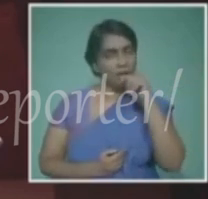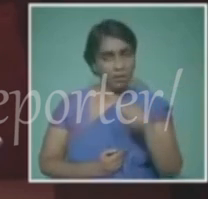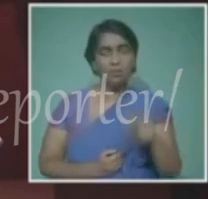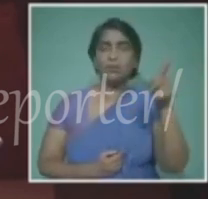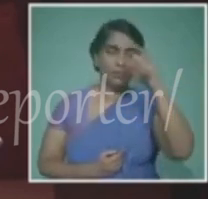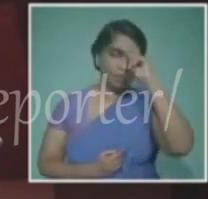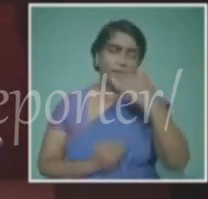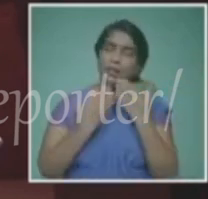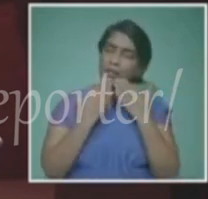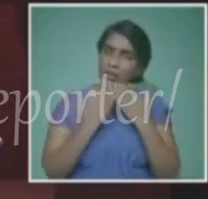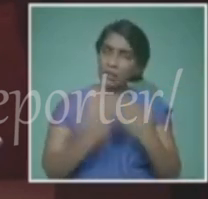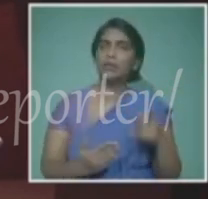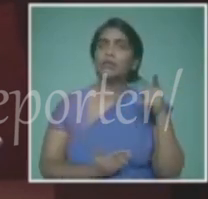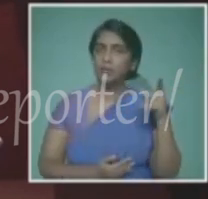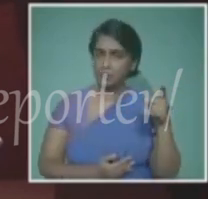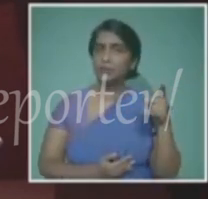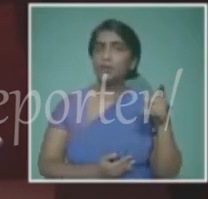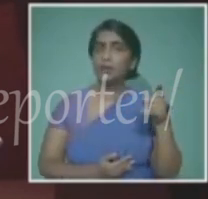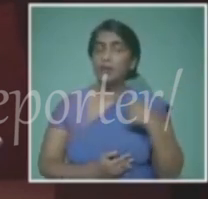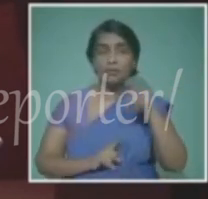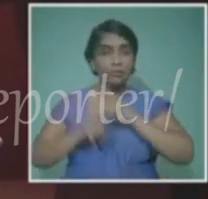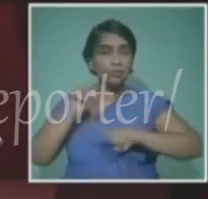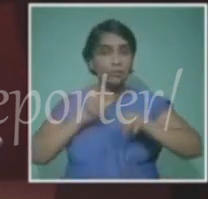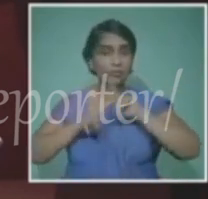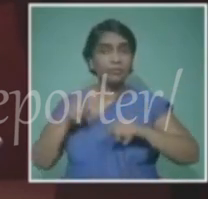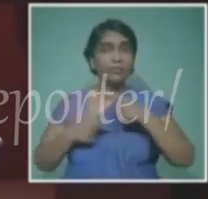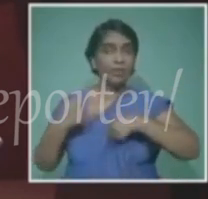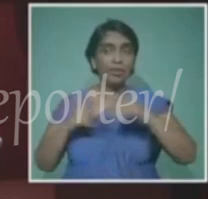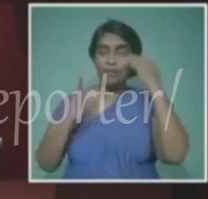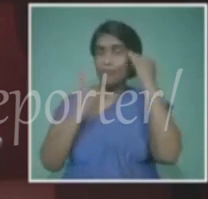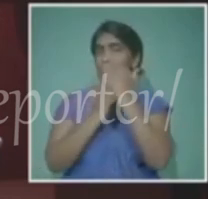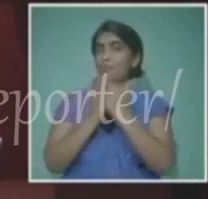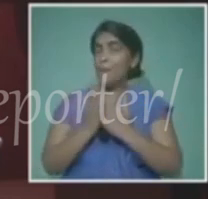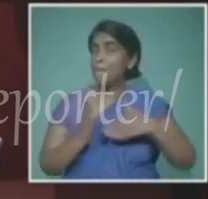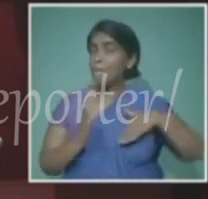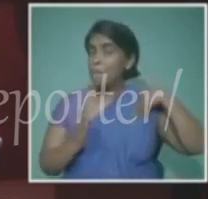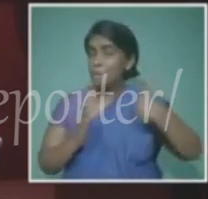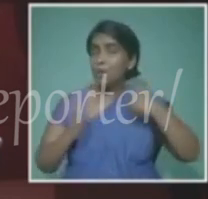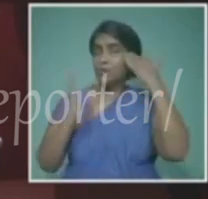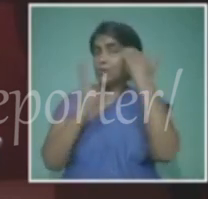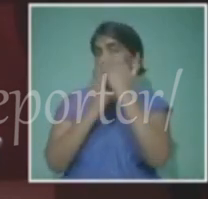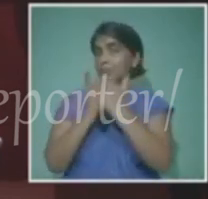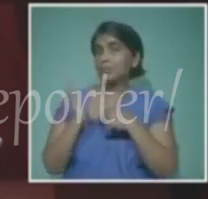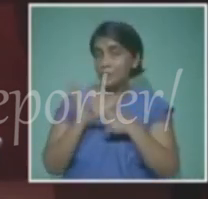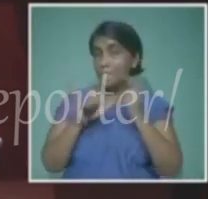එතුමාට ස්තුතිවන්ත වෙනවා. අර අපි කතා කරපු කරුණු කාරණා ප්‍රධාන කරුණු කාරණා